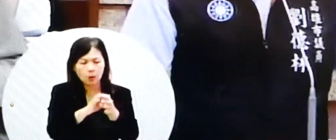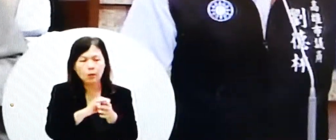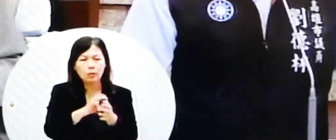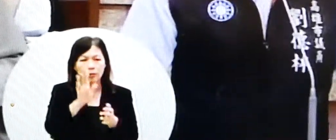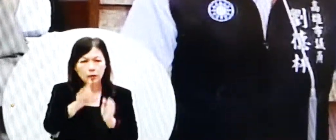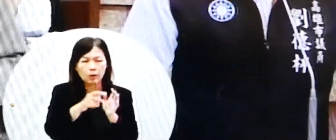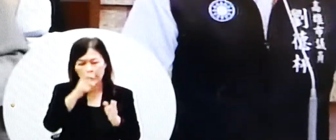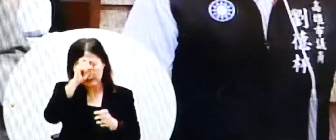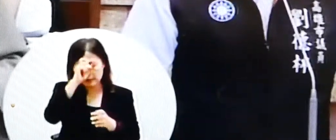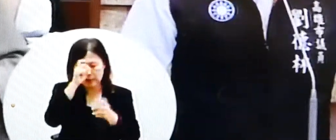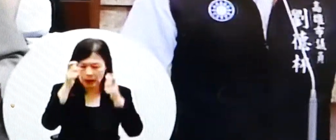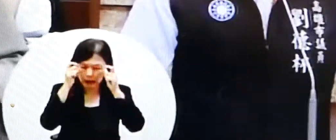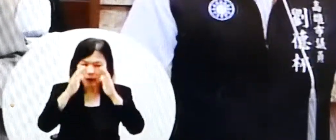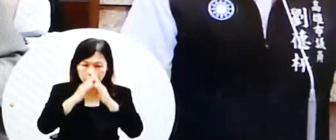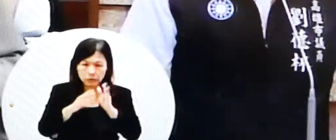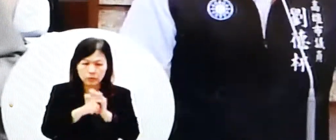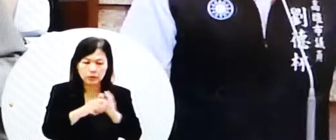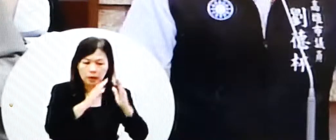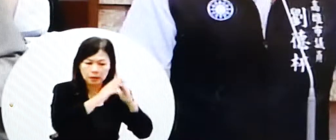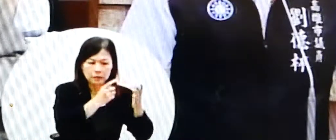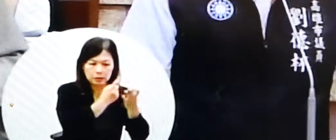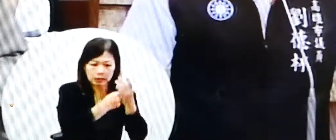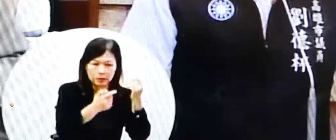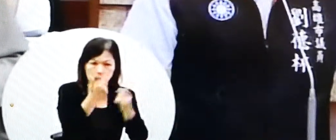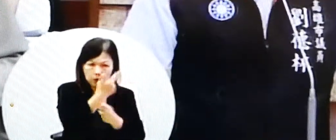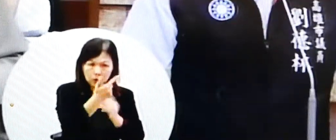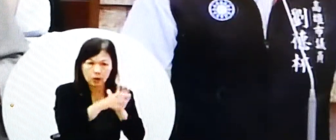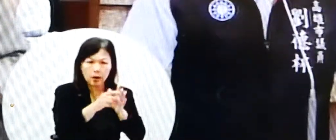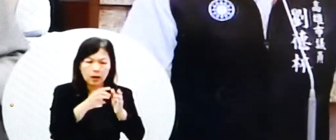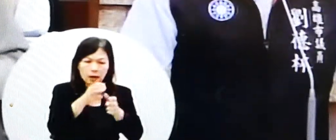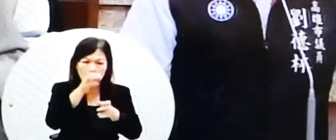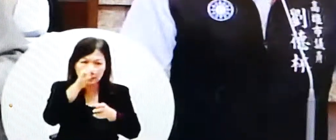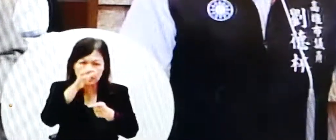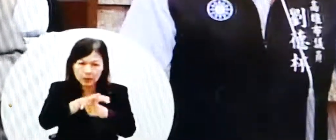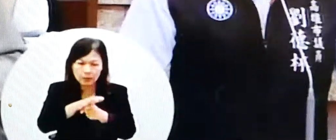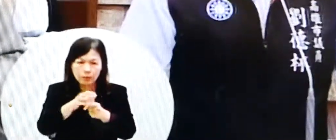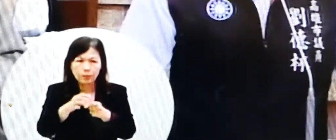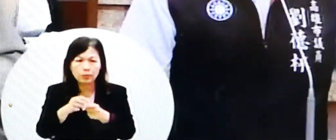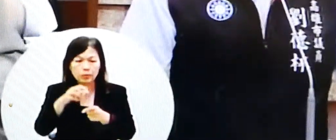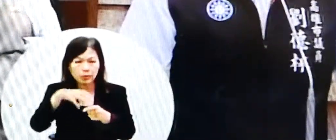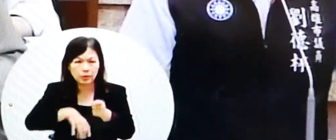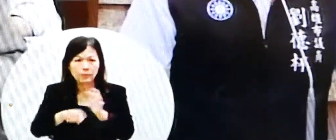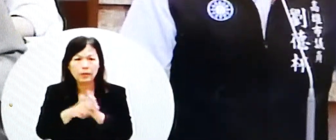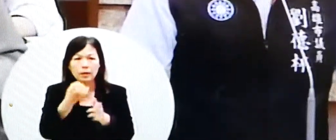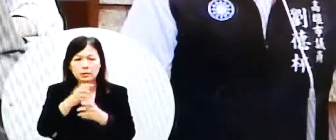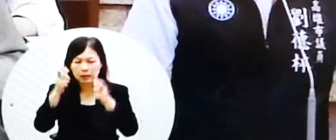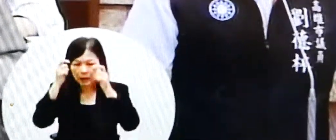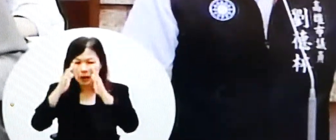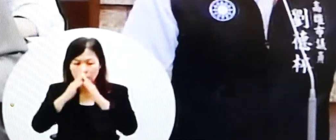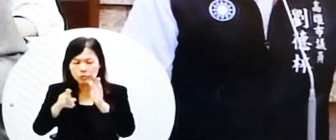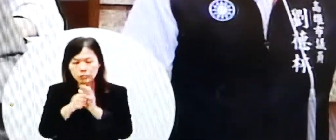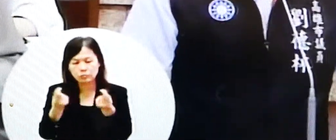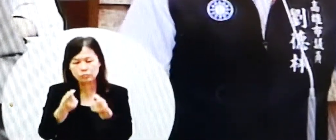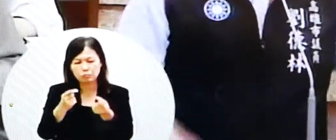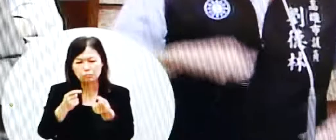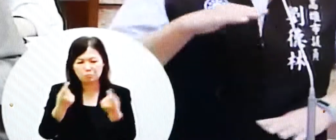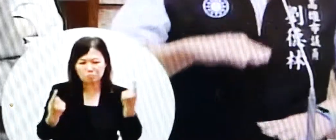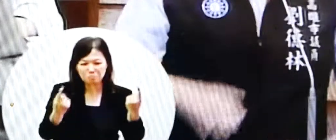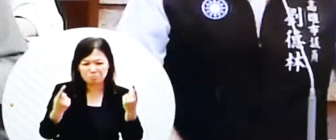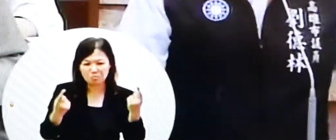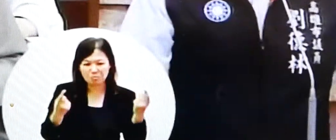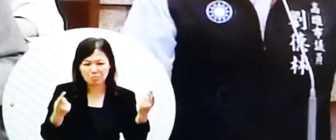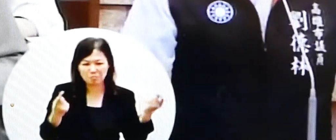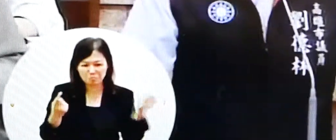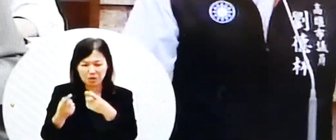都之中生育津贴的这个部分，啊，高雄市显然跟其他的县市